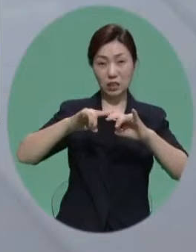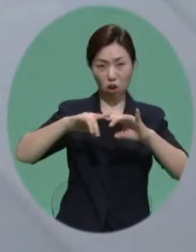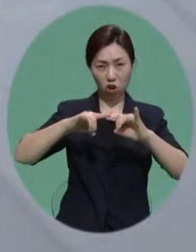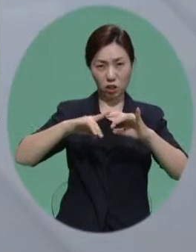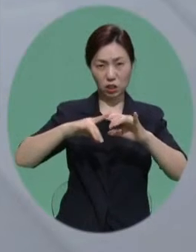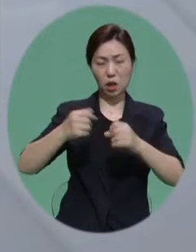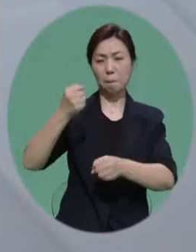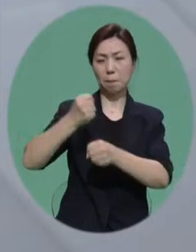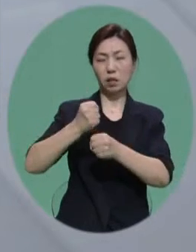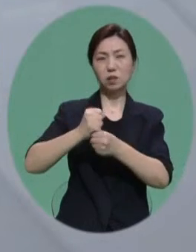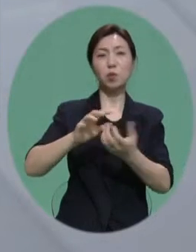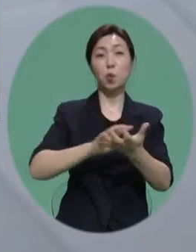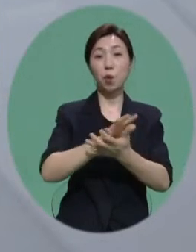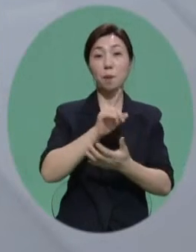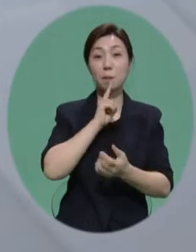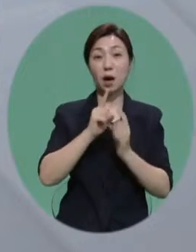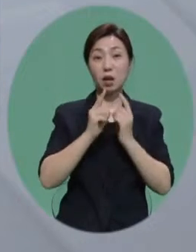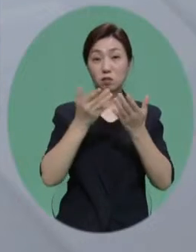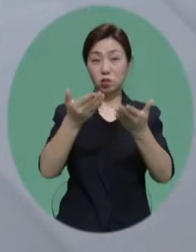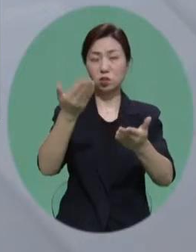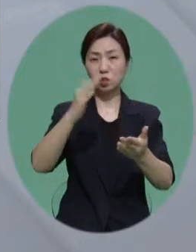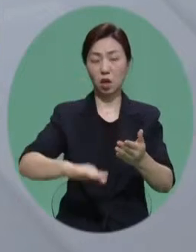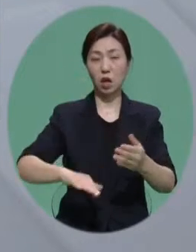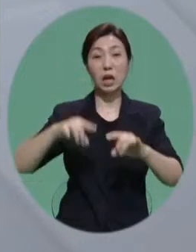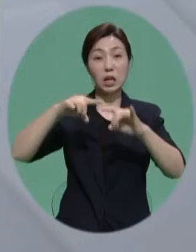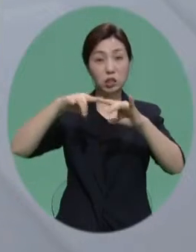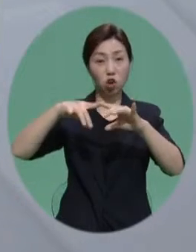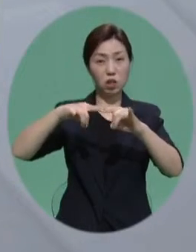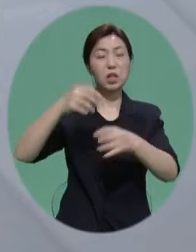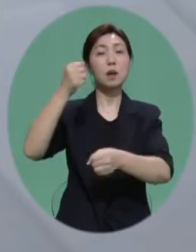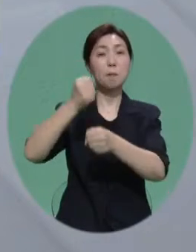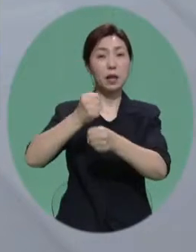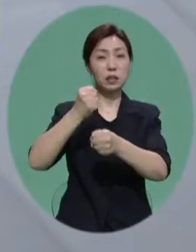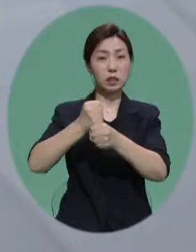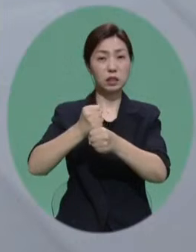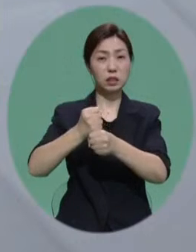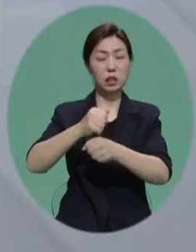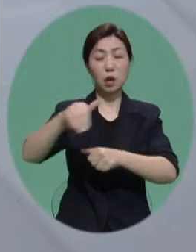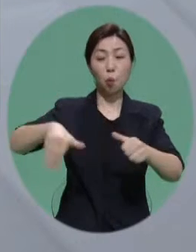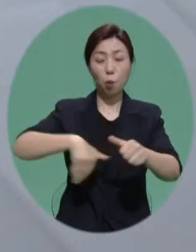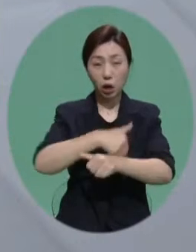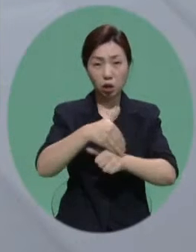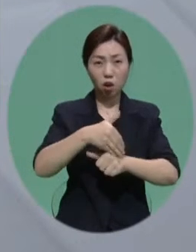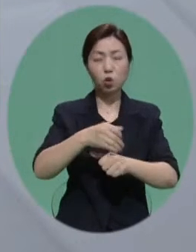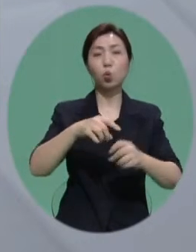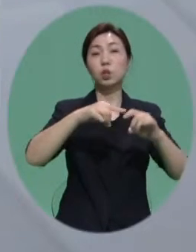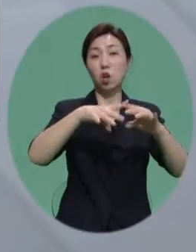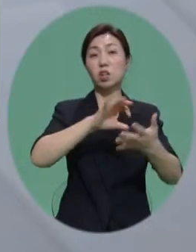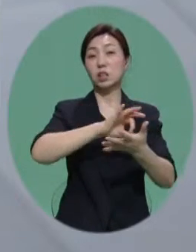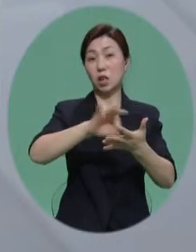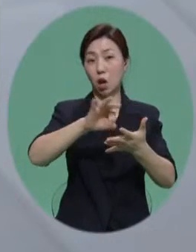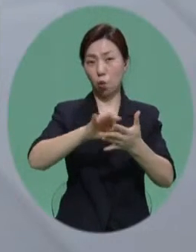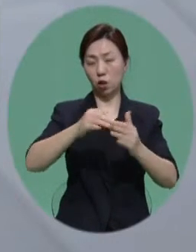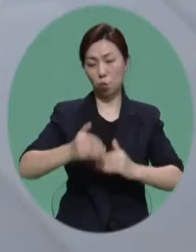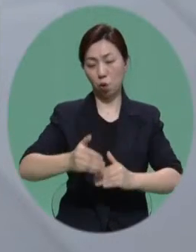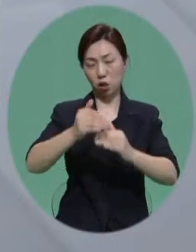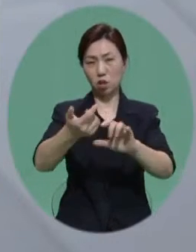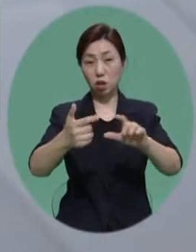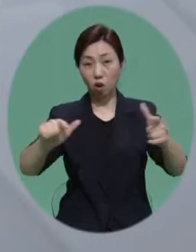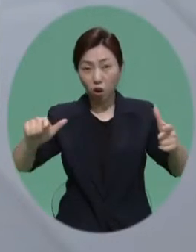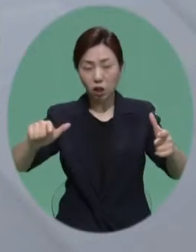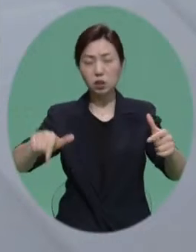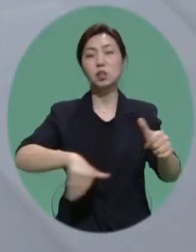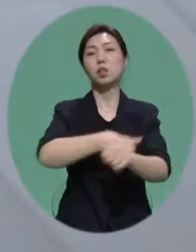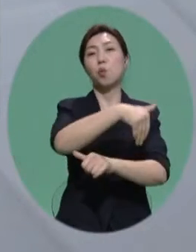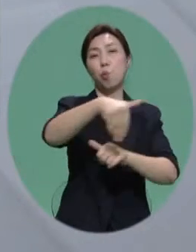말씀드렸는데 에너지를 만들어 내는 과정과 또 그 에너지를 사용하는 과정 하고 이렇게 여러 방면에서